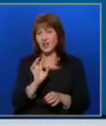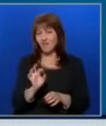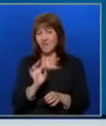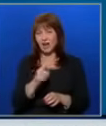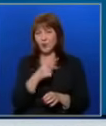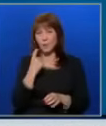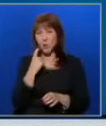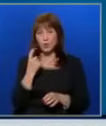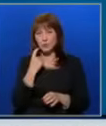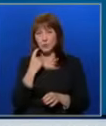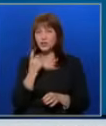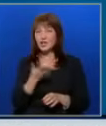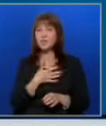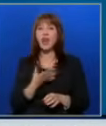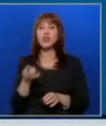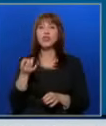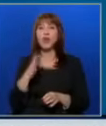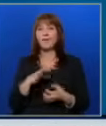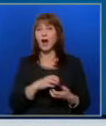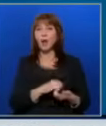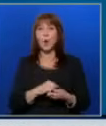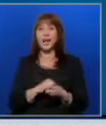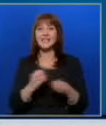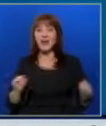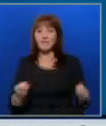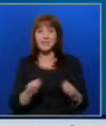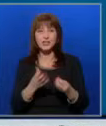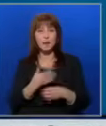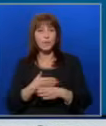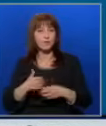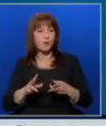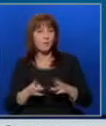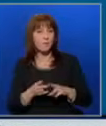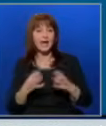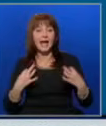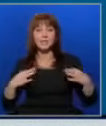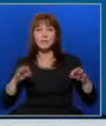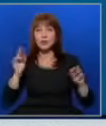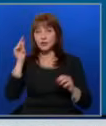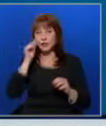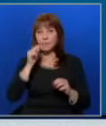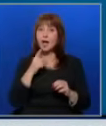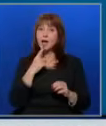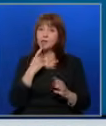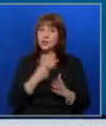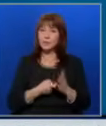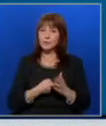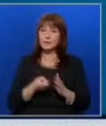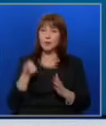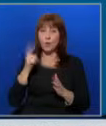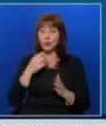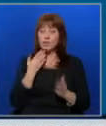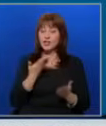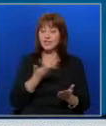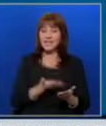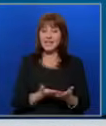Бойко Борисов, че вече има нова коалиция между Възраждане и ППДБ. Той потвърди, че утре внасят вот на недоверие и